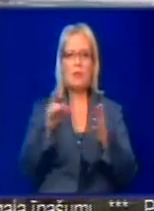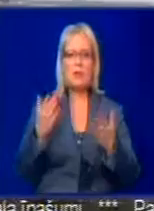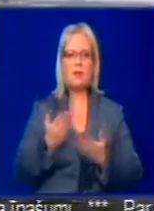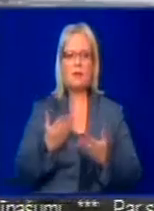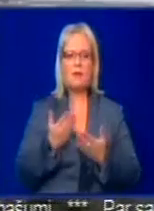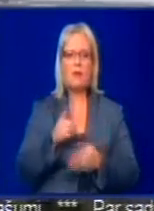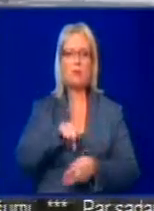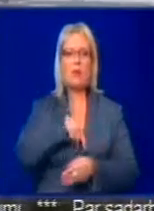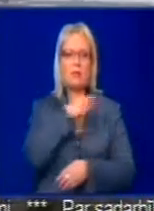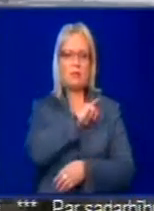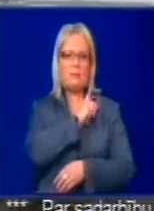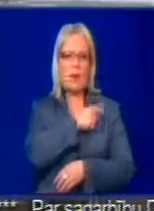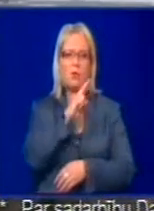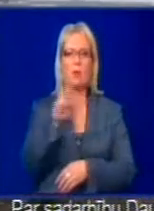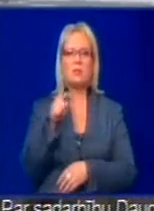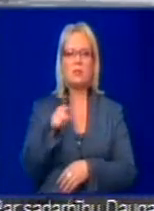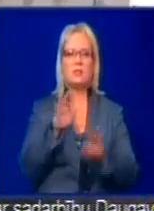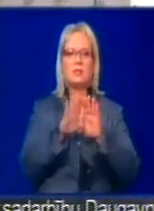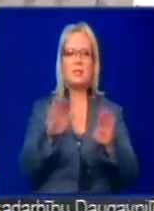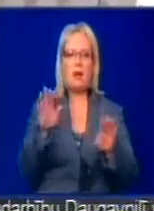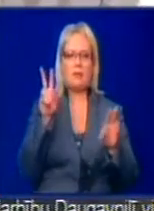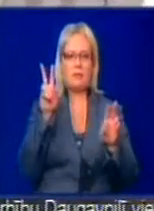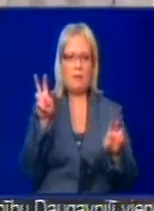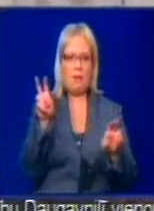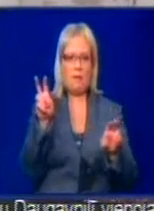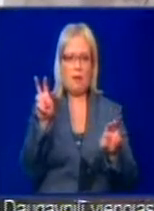uz ilgtspēju, kas ir šīs izstādes tēma.